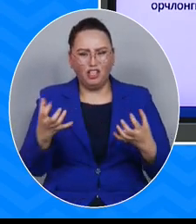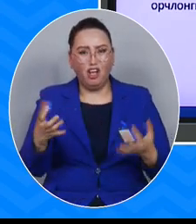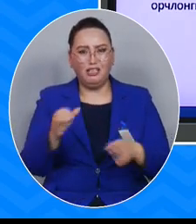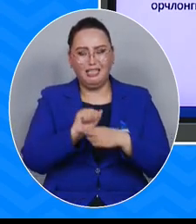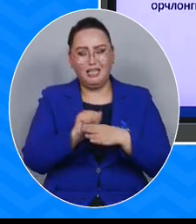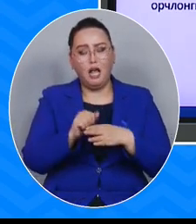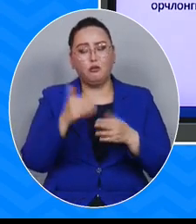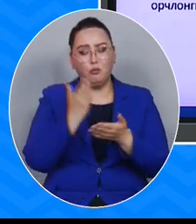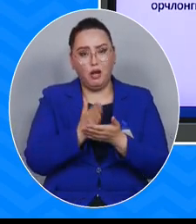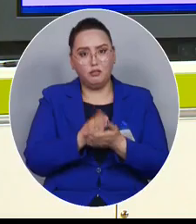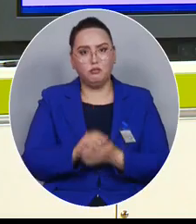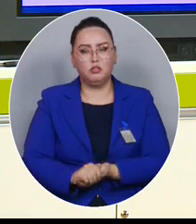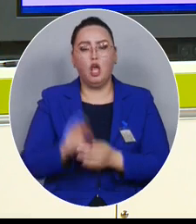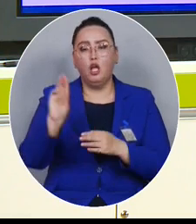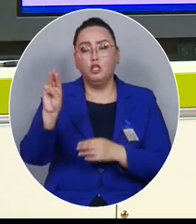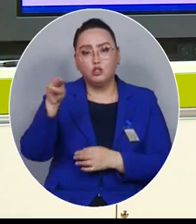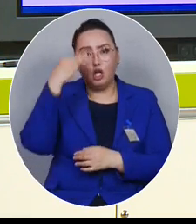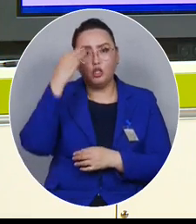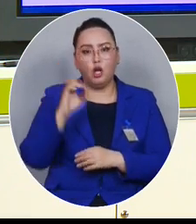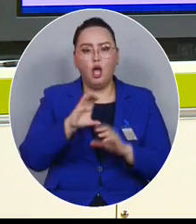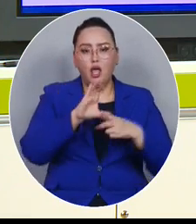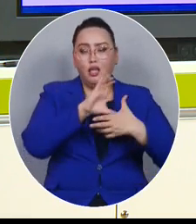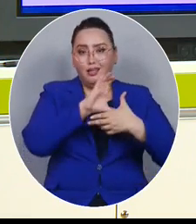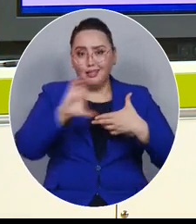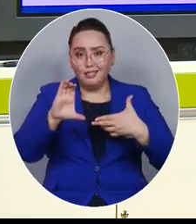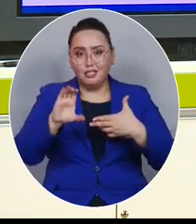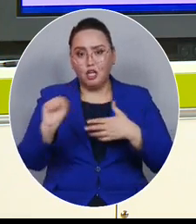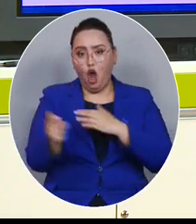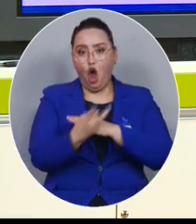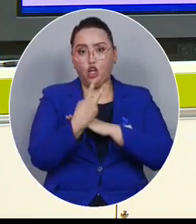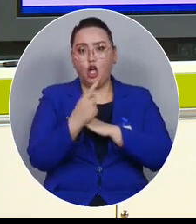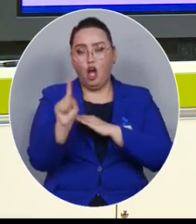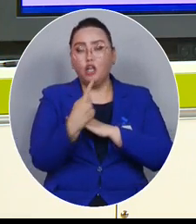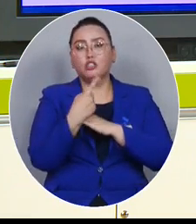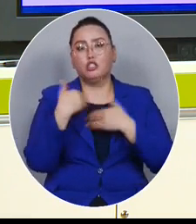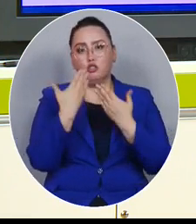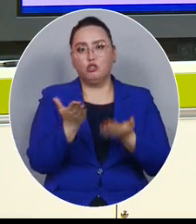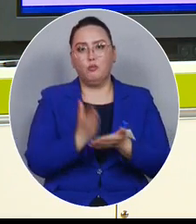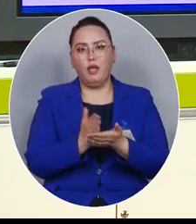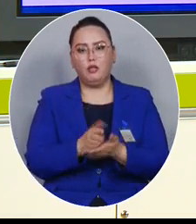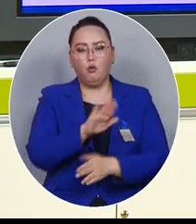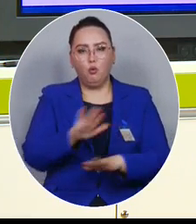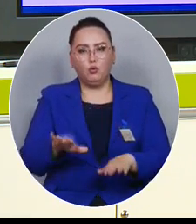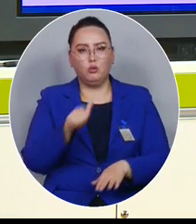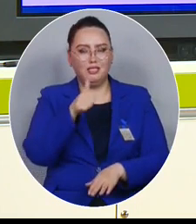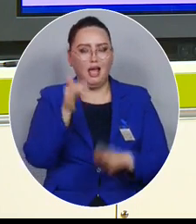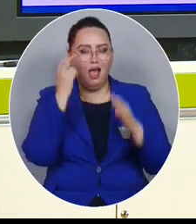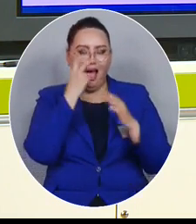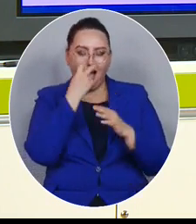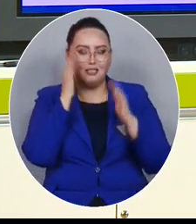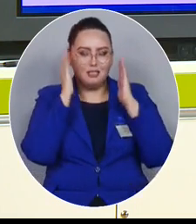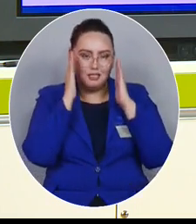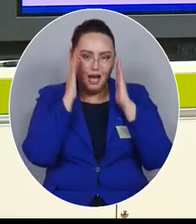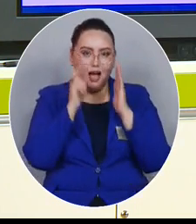тоторхоаг хэсгийг улонцалжийг сэм байд. Заадгэр хүхтүүд энэг вас нэллийн сай ана харч. Ажиглах гэрхэддэээ энгэж аджиглах үүгээ сологдас нэллийан алдаа